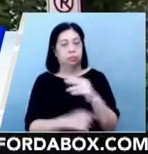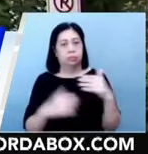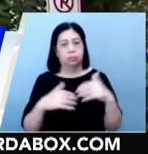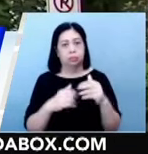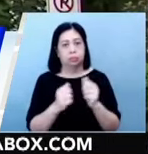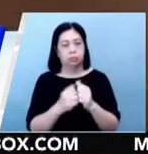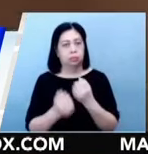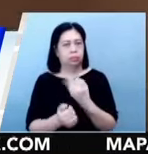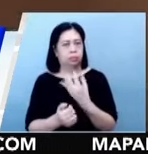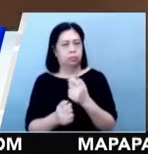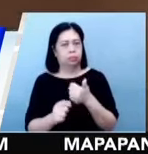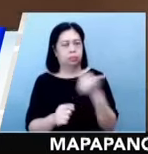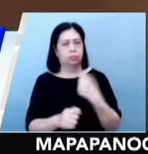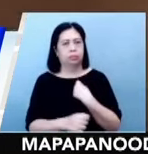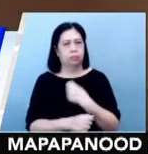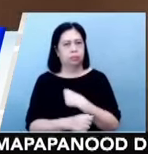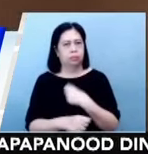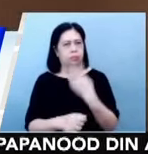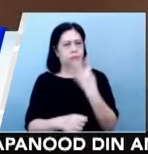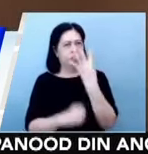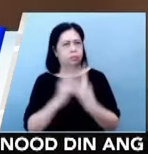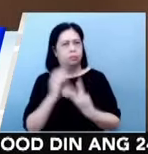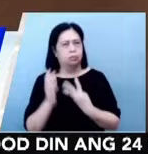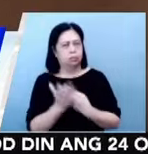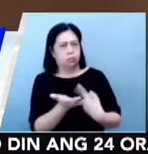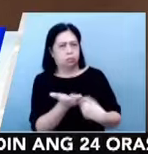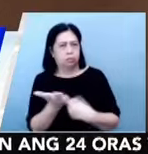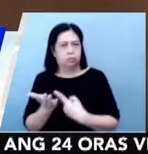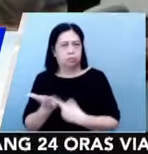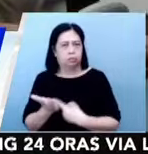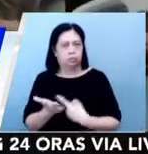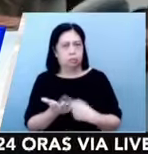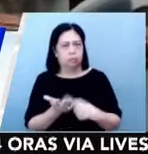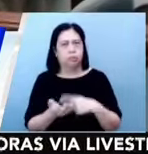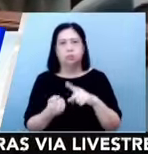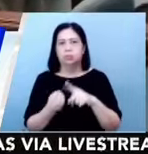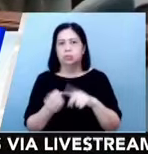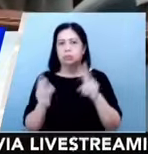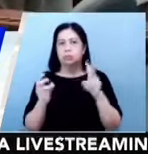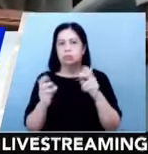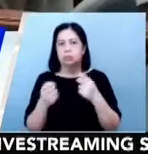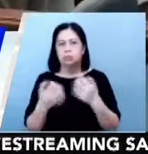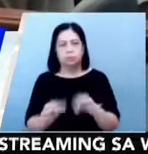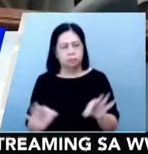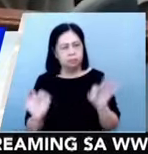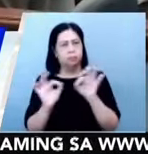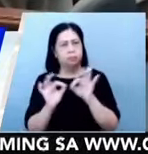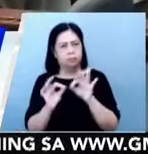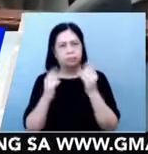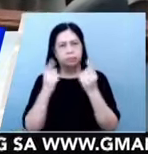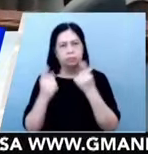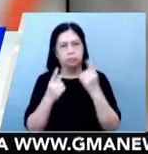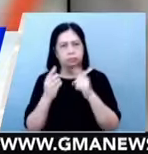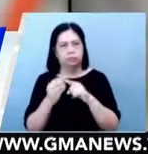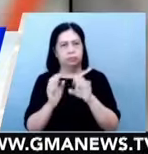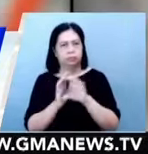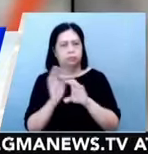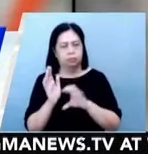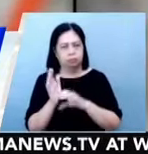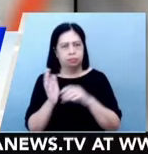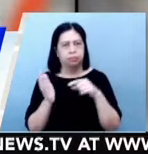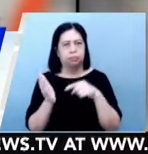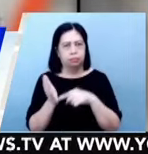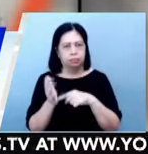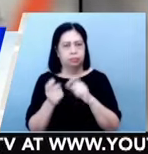pang senador at tumagal ng 4 oras ang pagtalakay nila sa anyay pressing urgent concerns. Napag-usapan daw nila ang tungkol sa